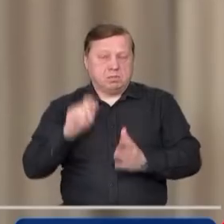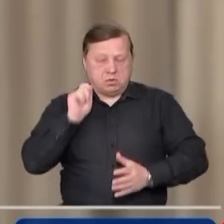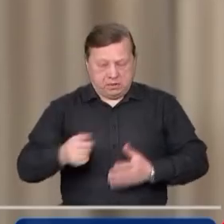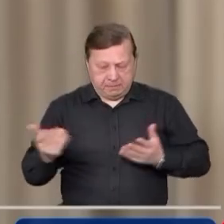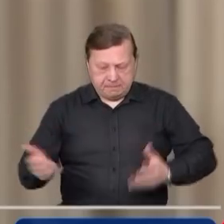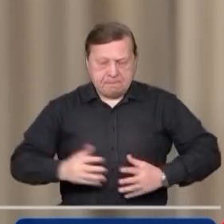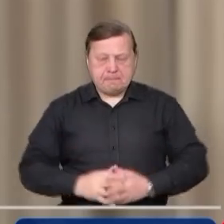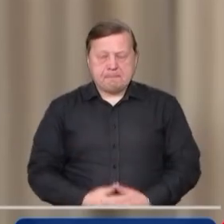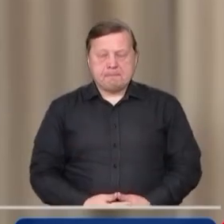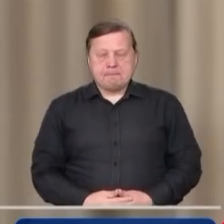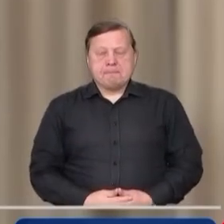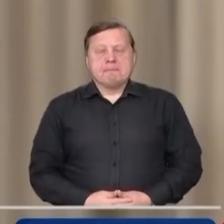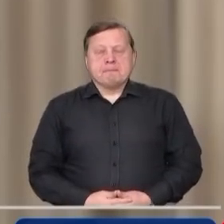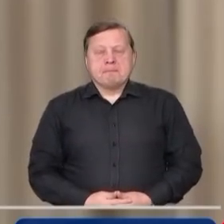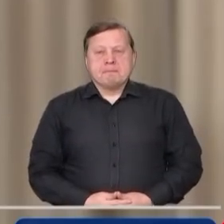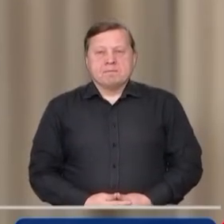Chcemy